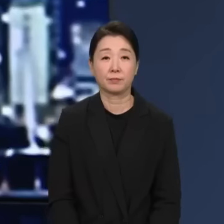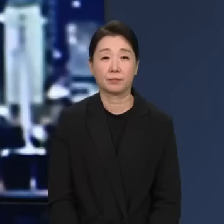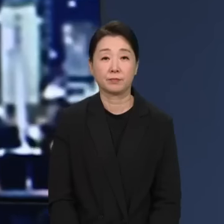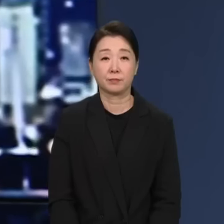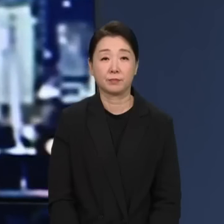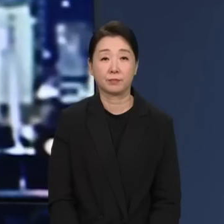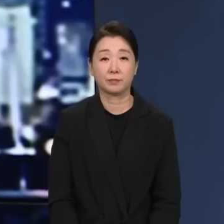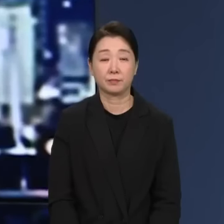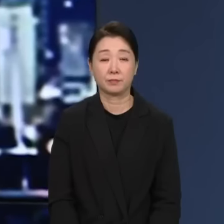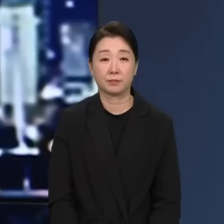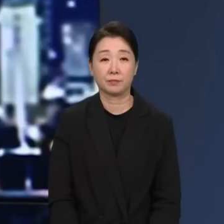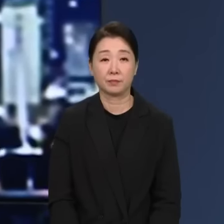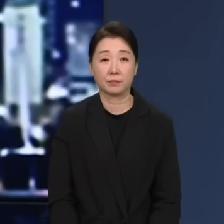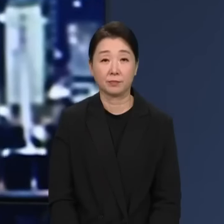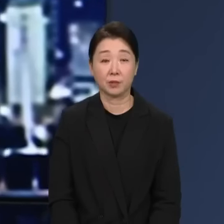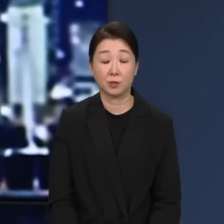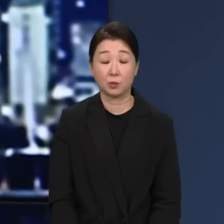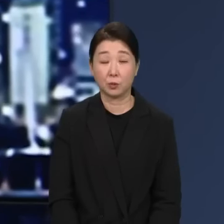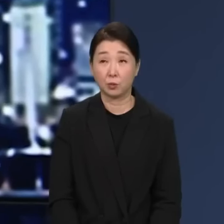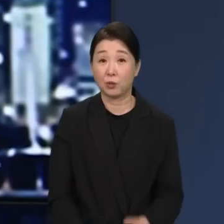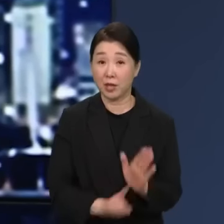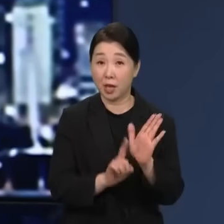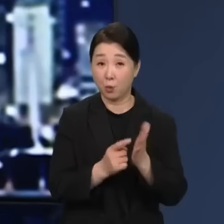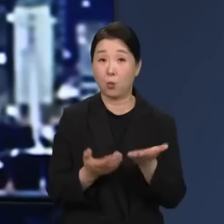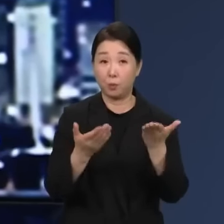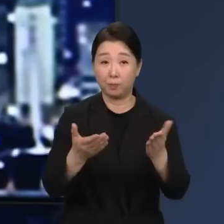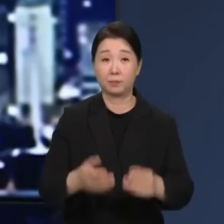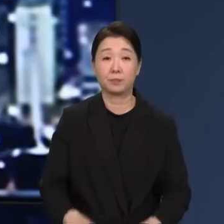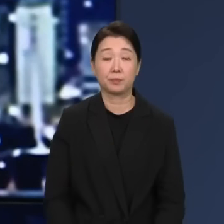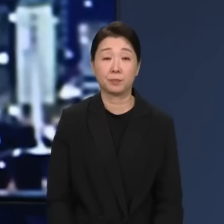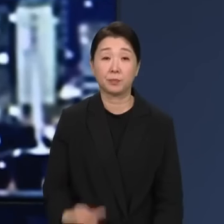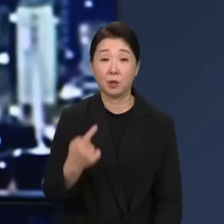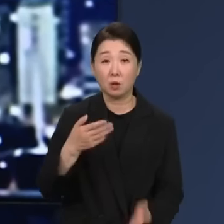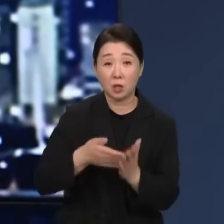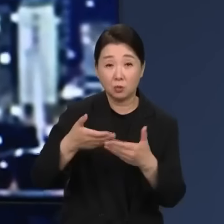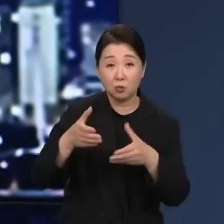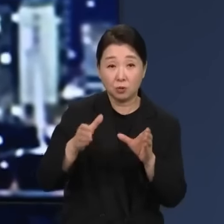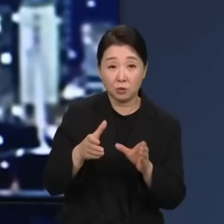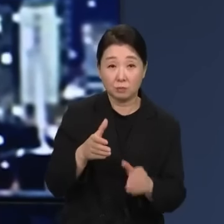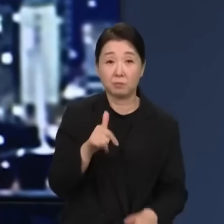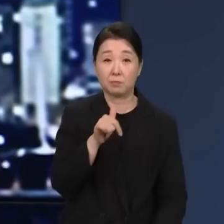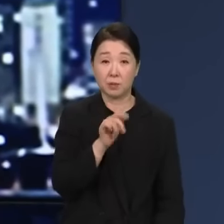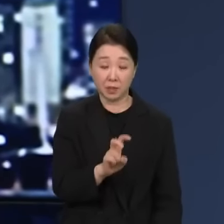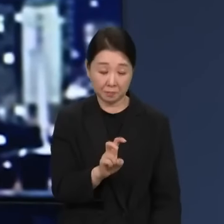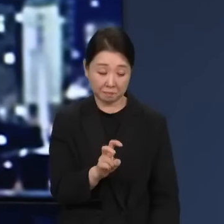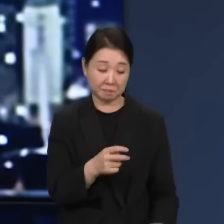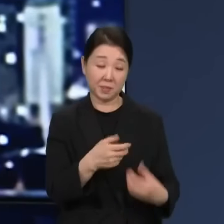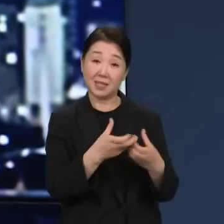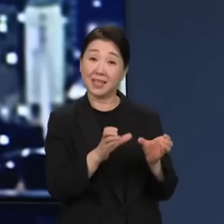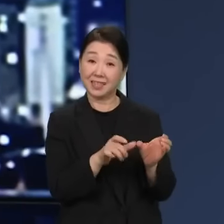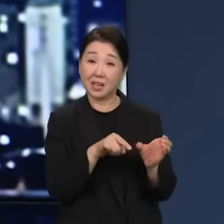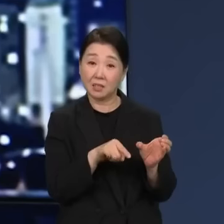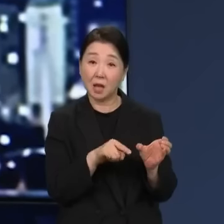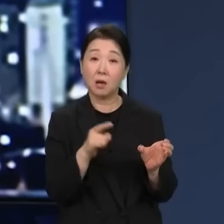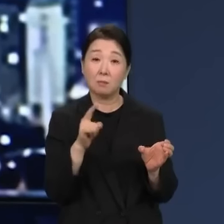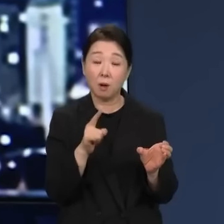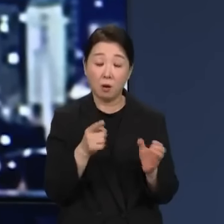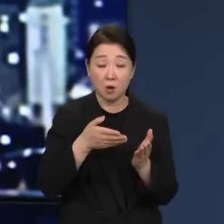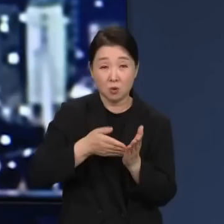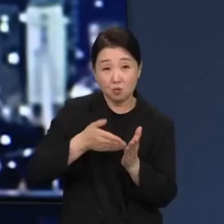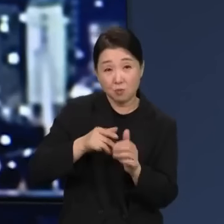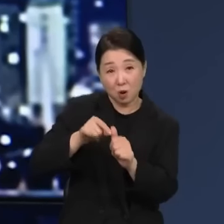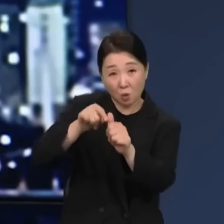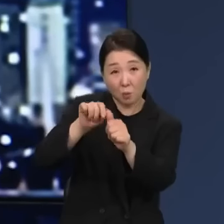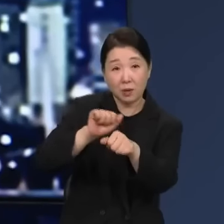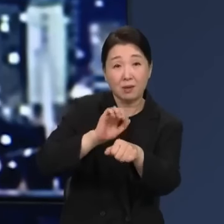네, 짧게 예고 하나 전해드리고 가겠습니다. 어제 뉴스룸은 임성근 전 사단장 구명 로비 의혹